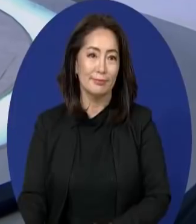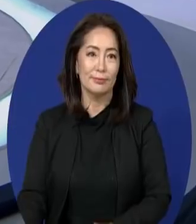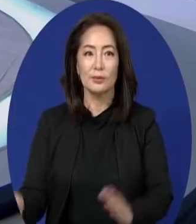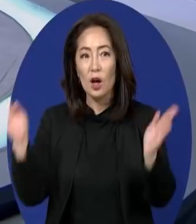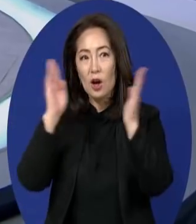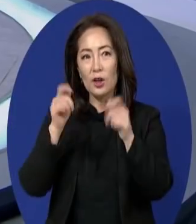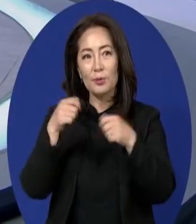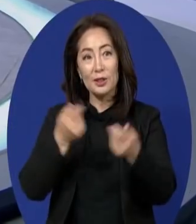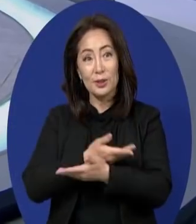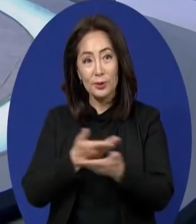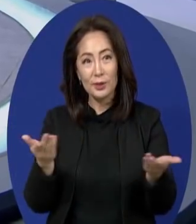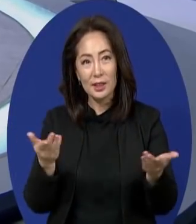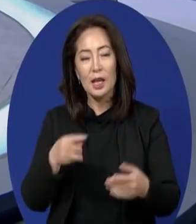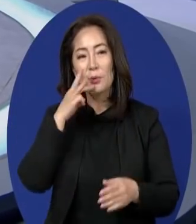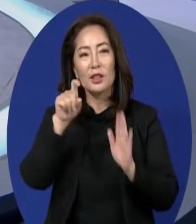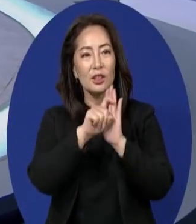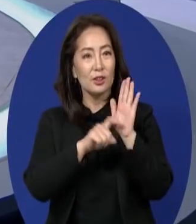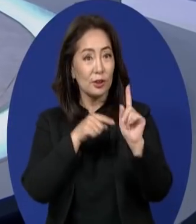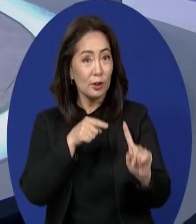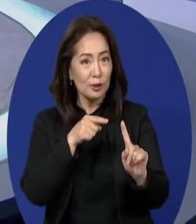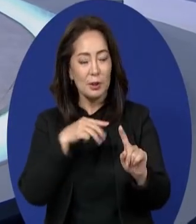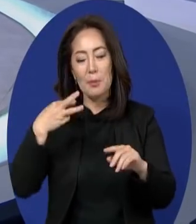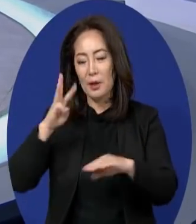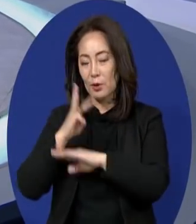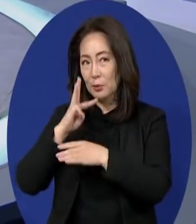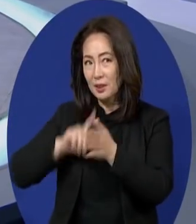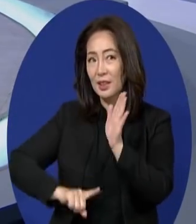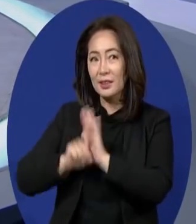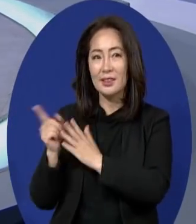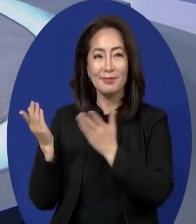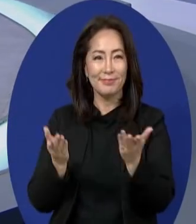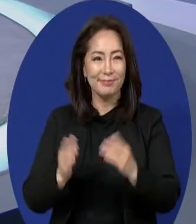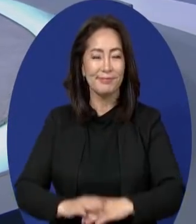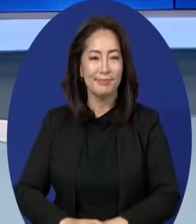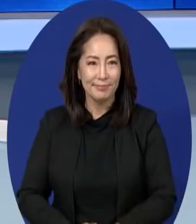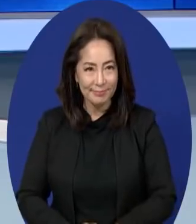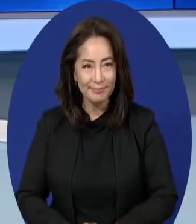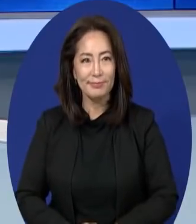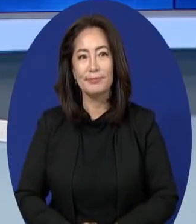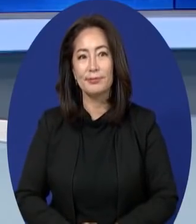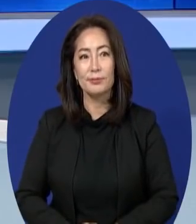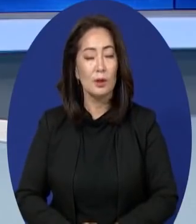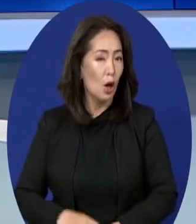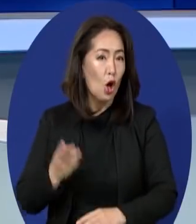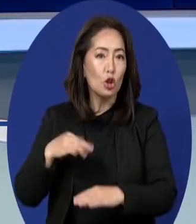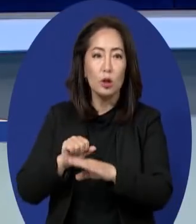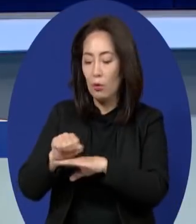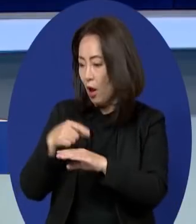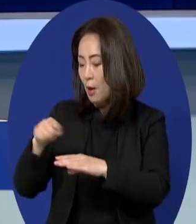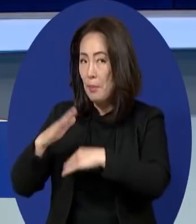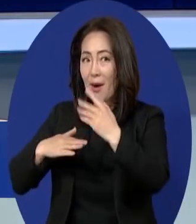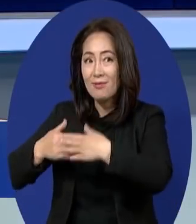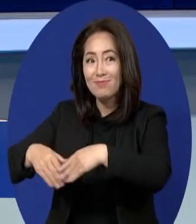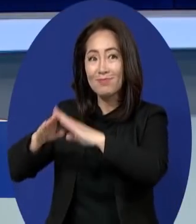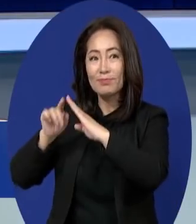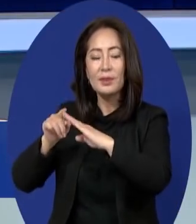Үзэгч та бүдээх орой амгалан гайлтгая. Цагийн хүрд мэдээллийн хөтөлбөрийн 1000 гаригийн дугаарыг бүлээн авч үзсэн үү. Дорногов аймагт баригдаж байгаа газрын